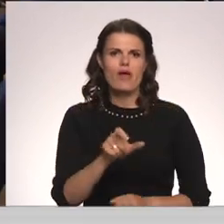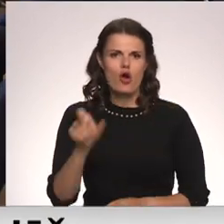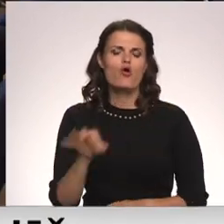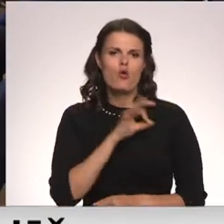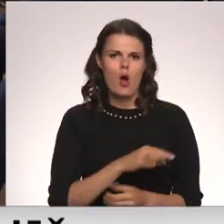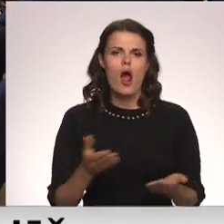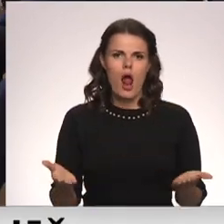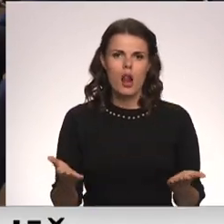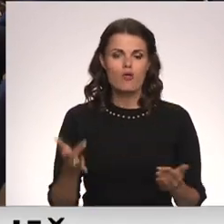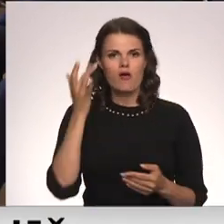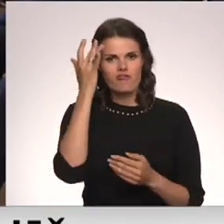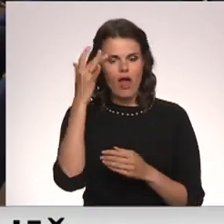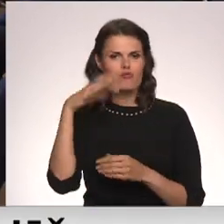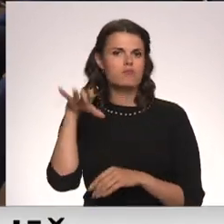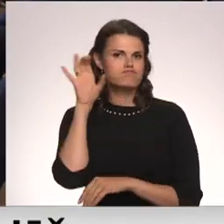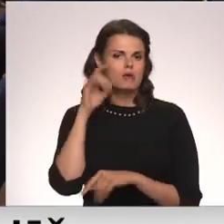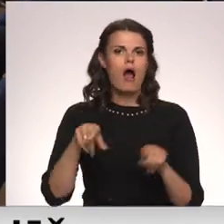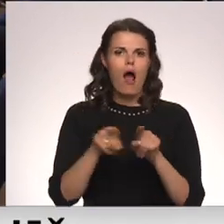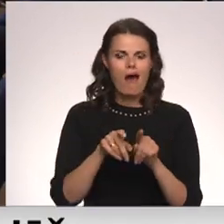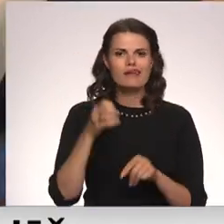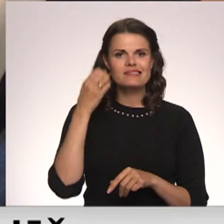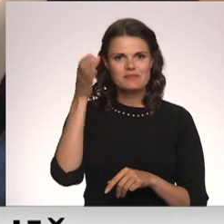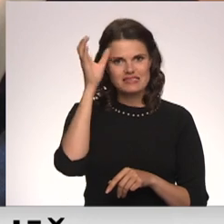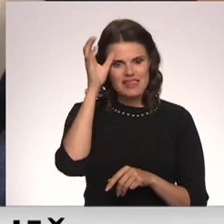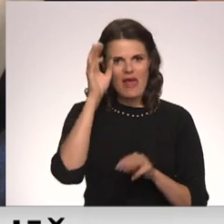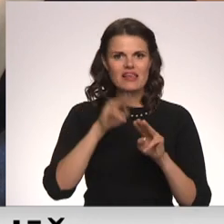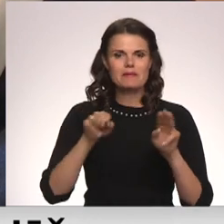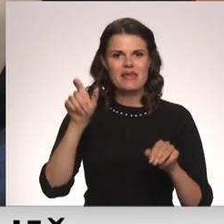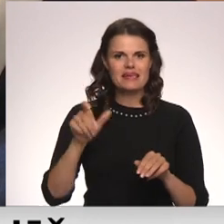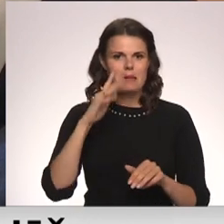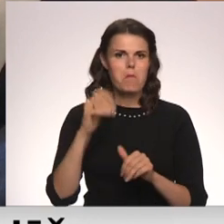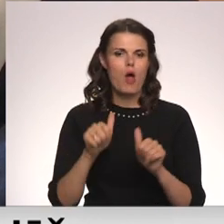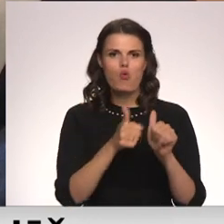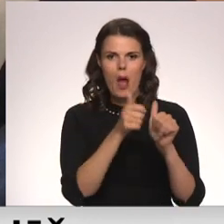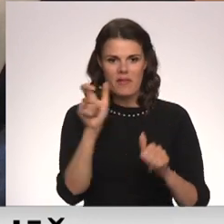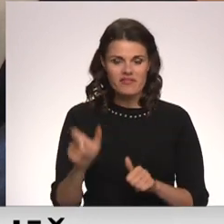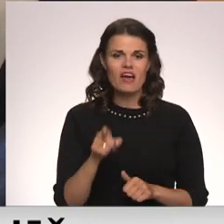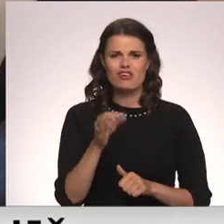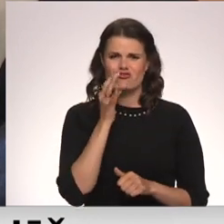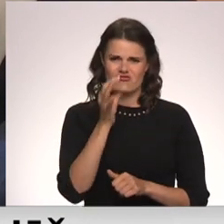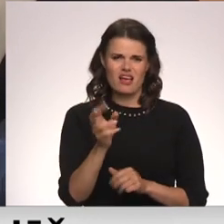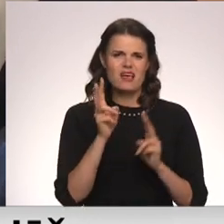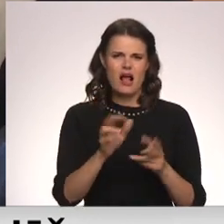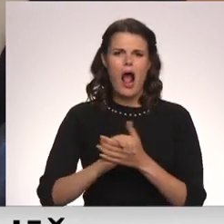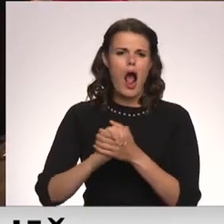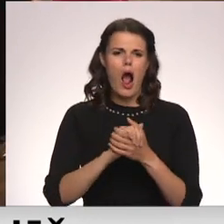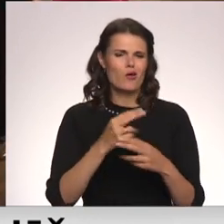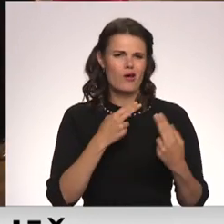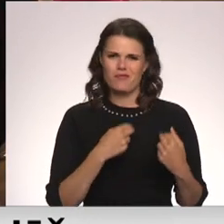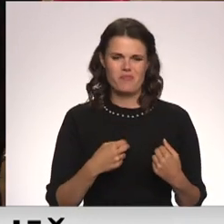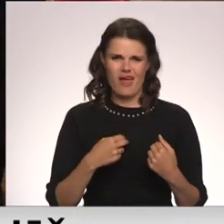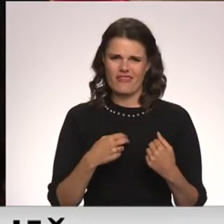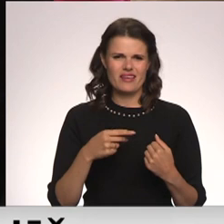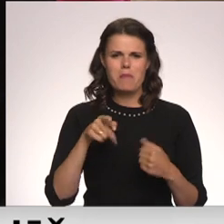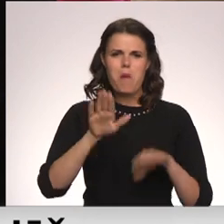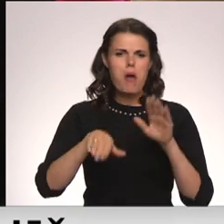Viedokļus uzklausīja arī izglītības un zinātnes ministrs padomnieks. Viņš norāda, ka arotbiedrība pavirši interpretējas faktus un nekādas